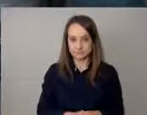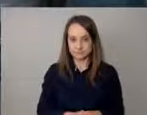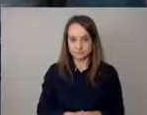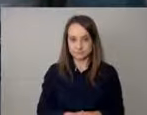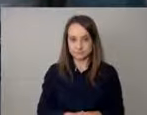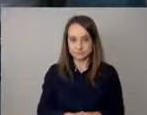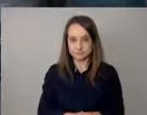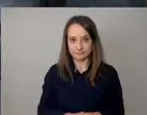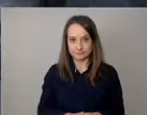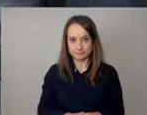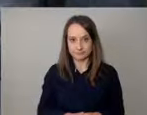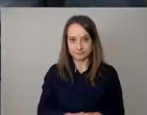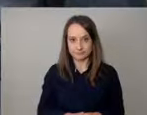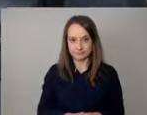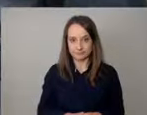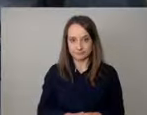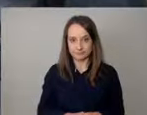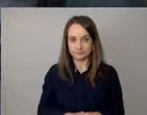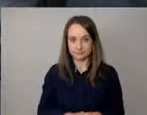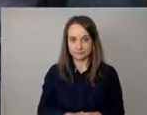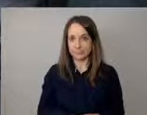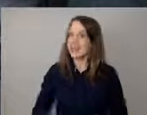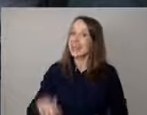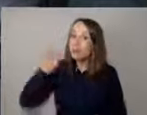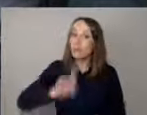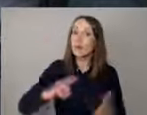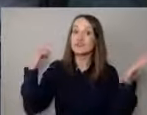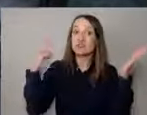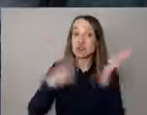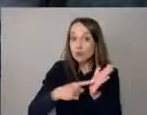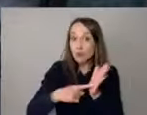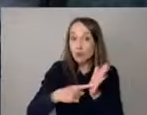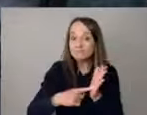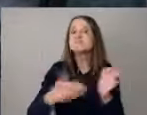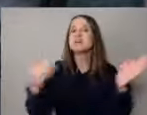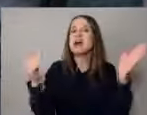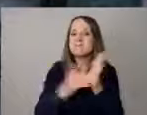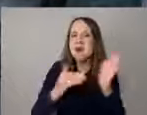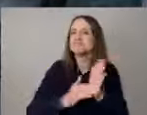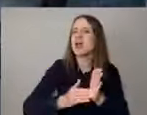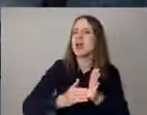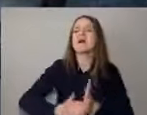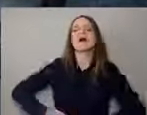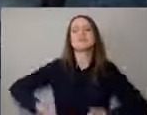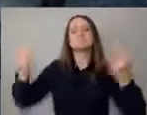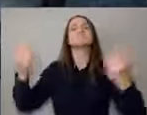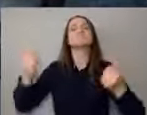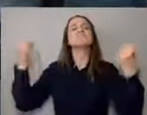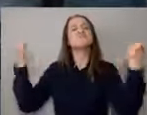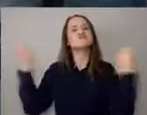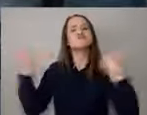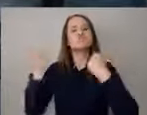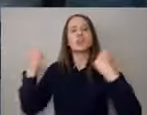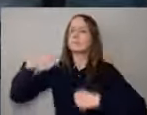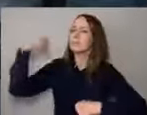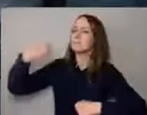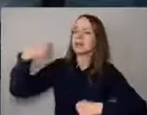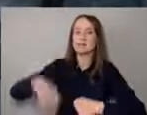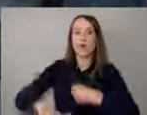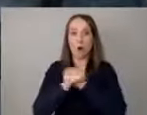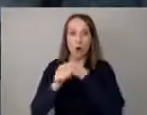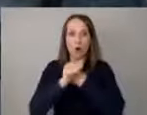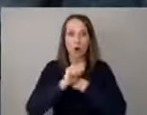I do tego, szanowni państwo, właśnie do tego potrzebny jest silny prezydent, a mianowicie osoba, która zgłasza swoje